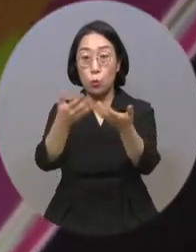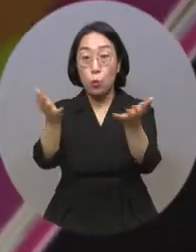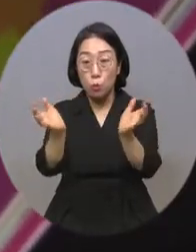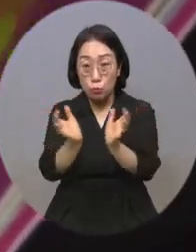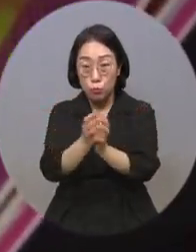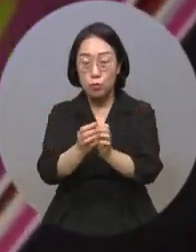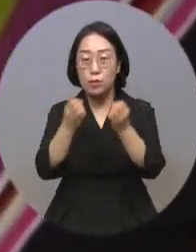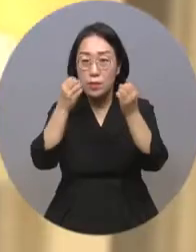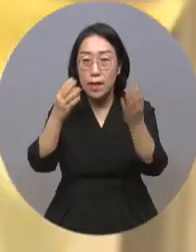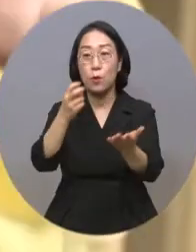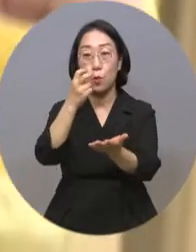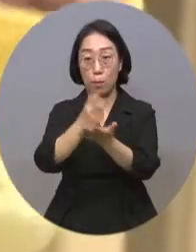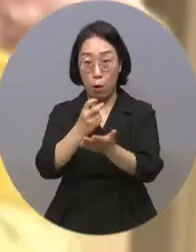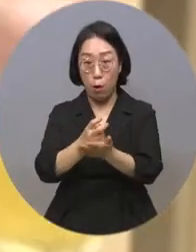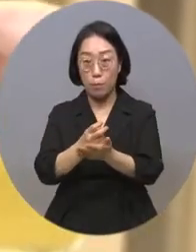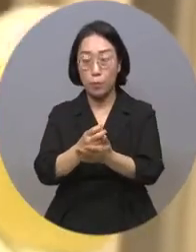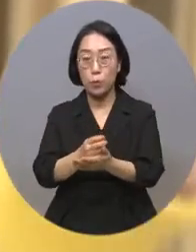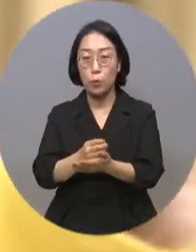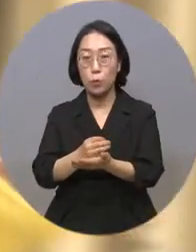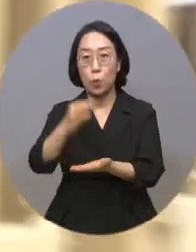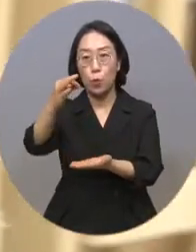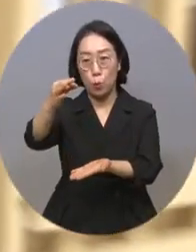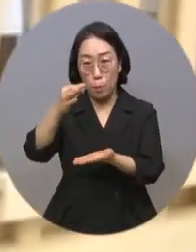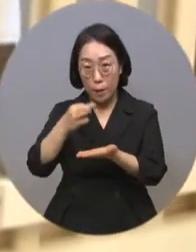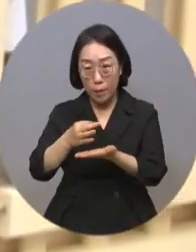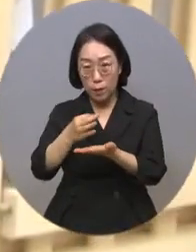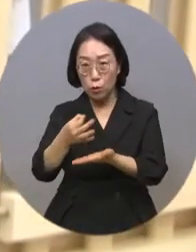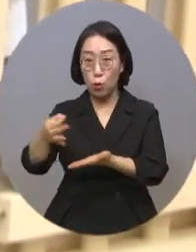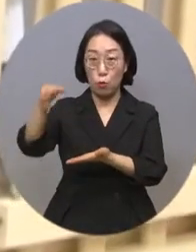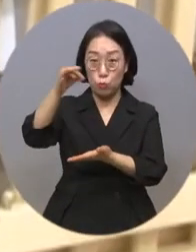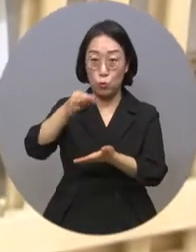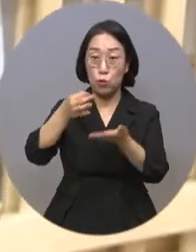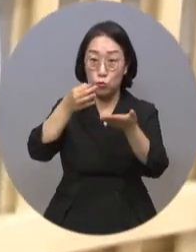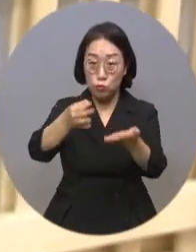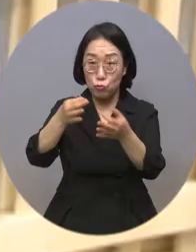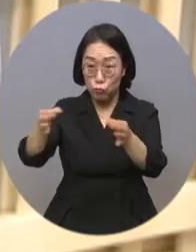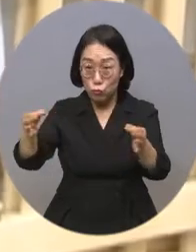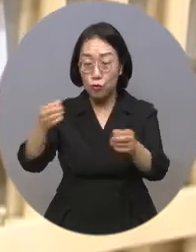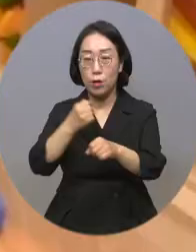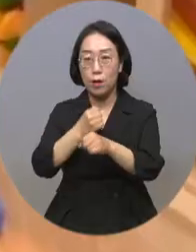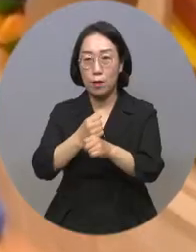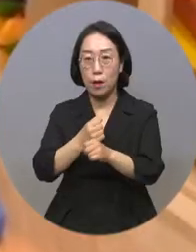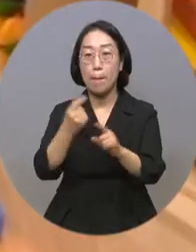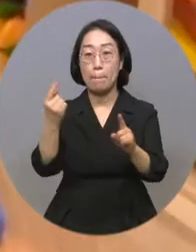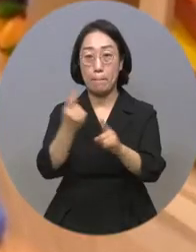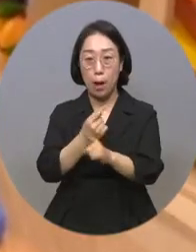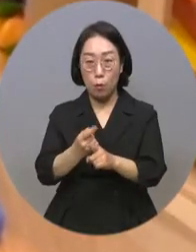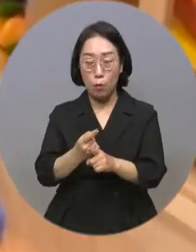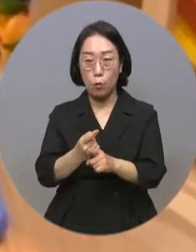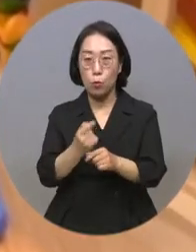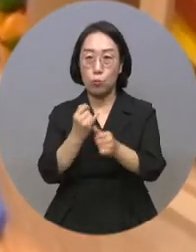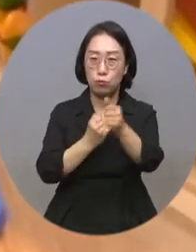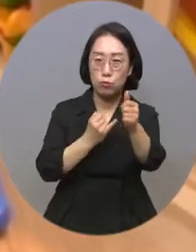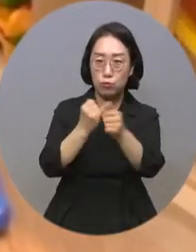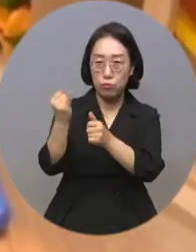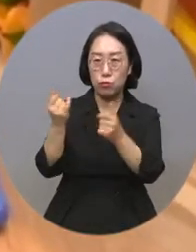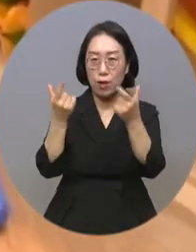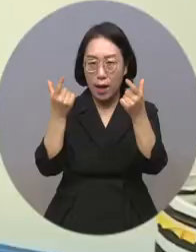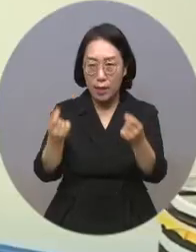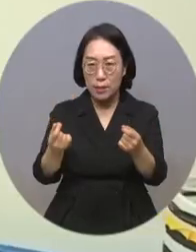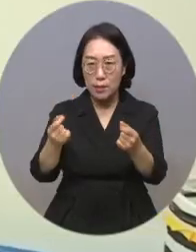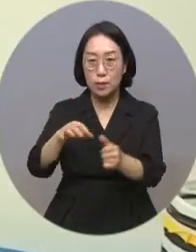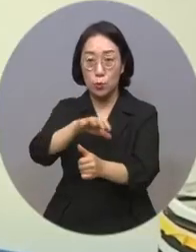신설과 육아휴직급여 소득 대체율 인상 등 제도 개선 노력과 함께 자녀 맞돌봄 문화가